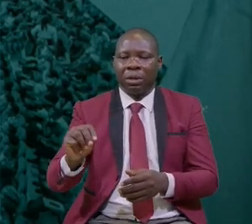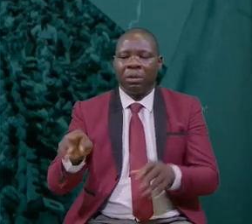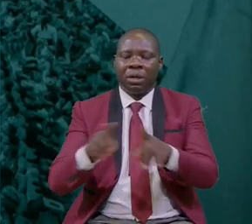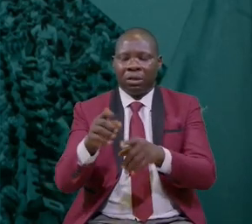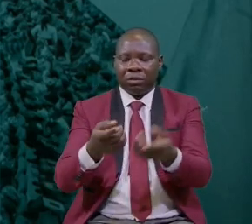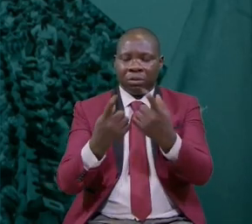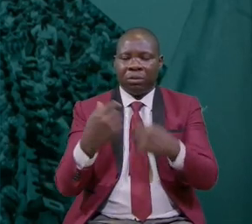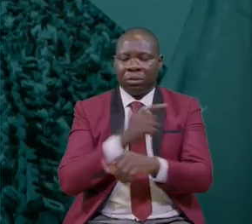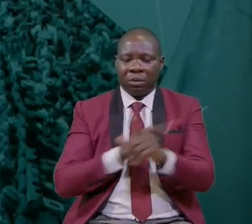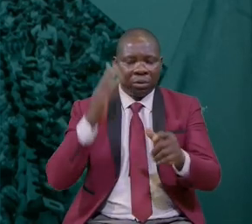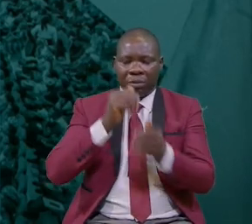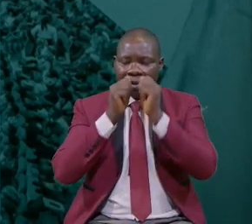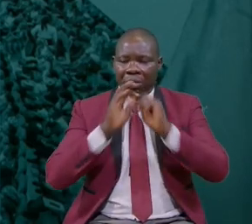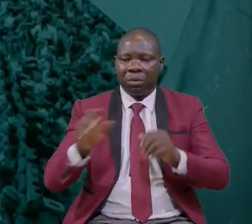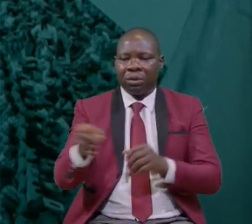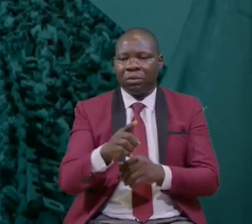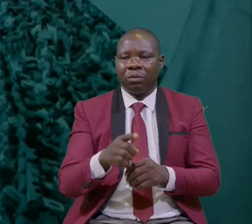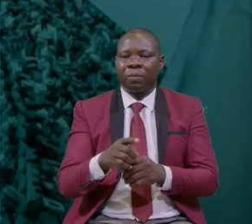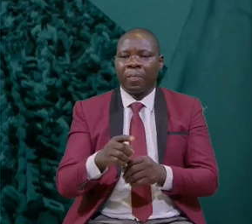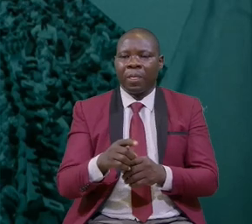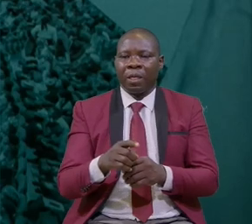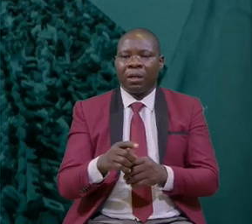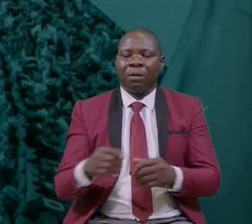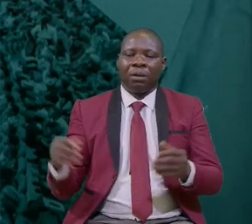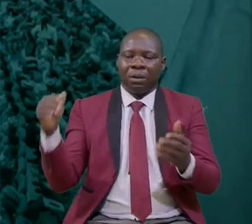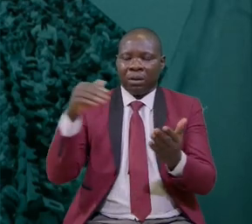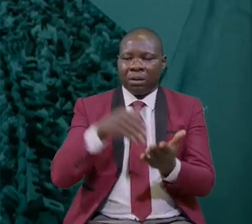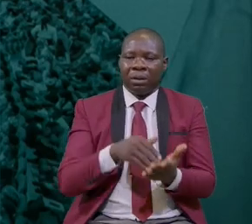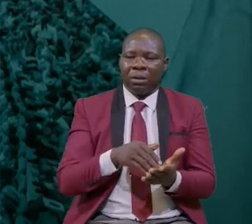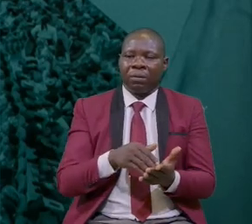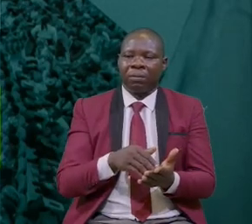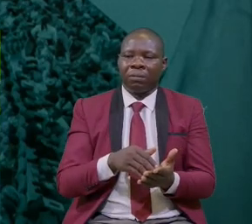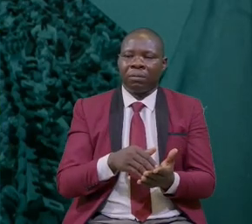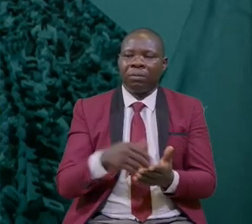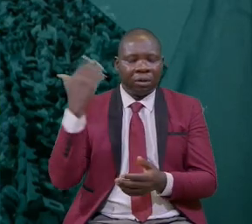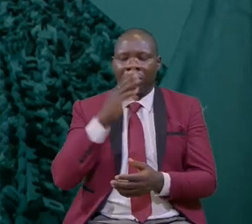comme vous serez à cette séance pour vous, le Seigneur vous bénira.